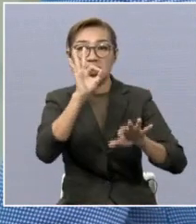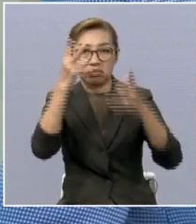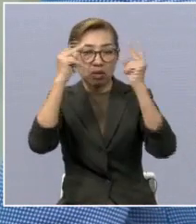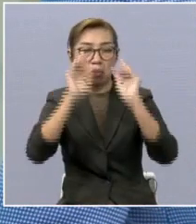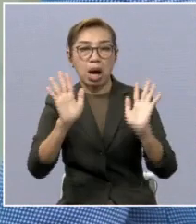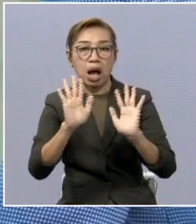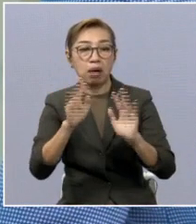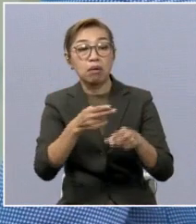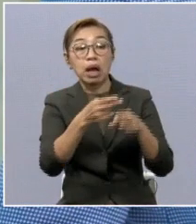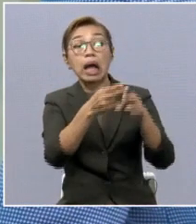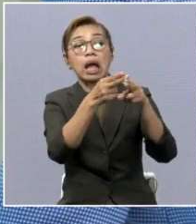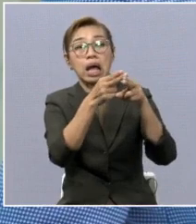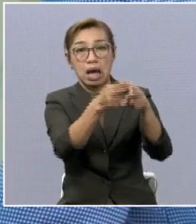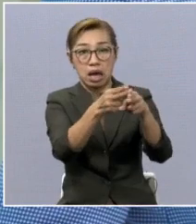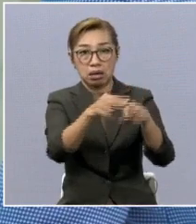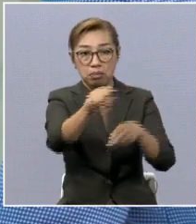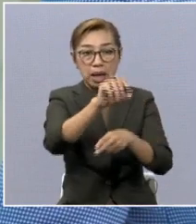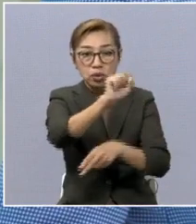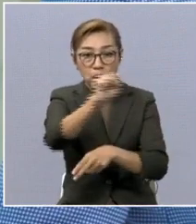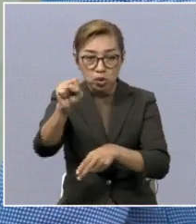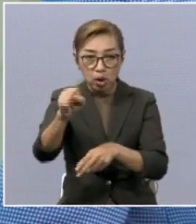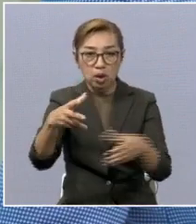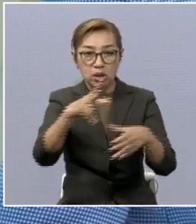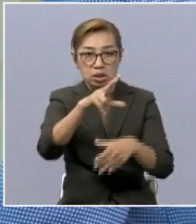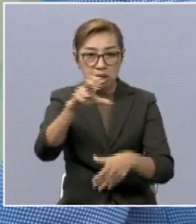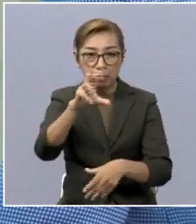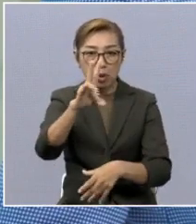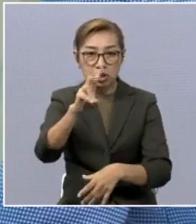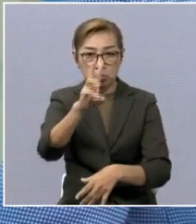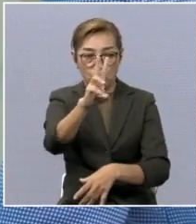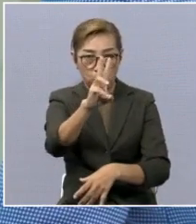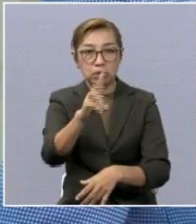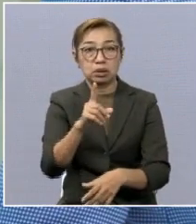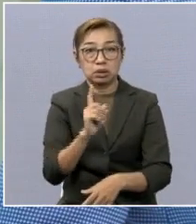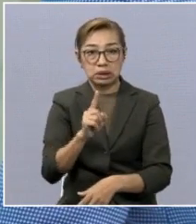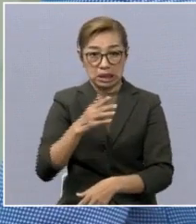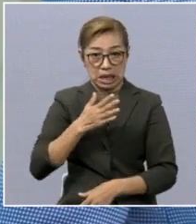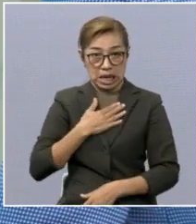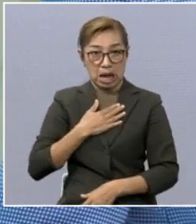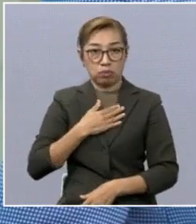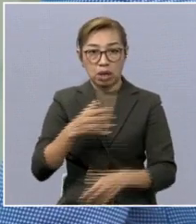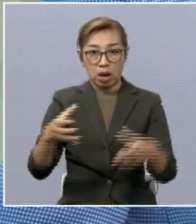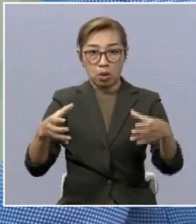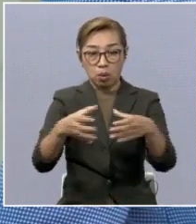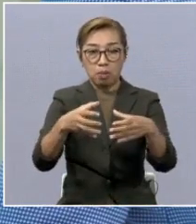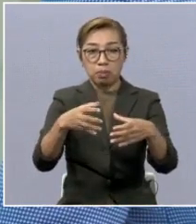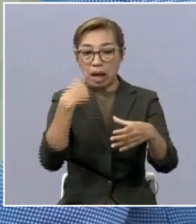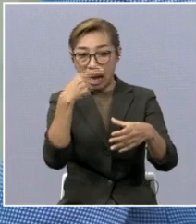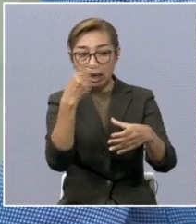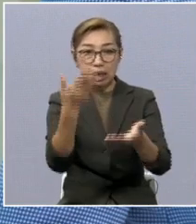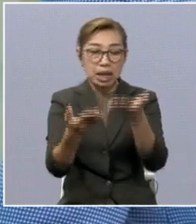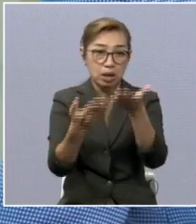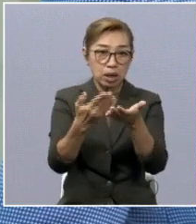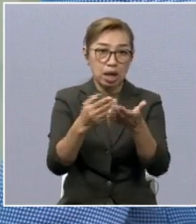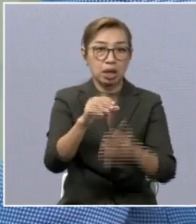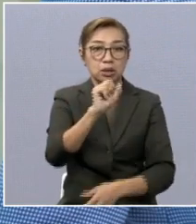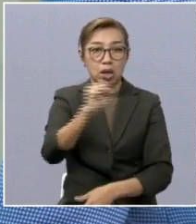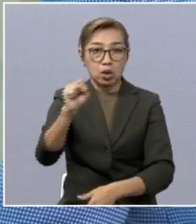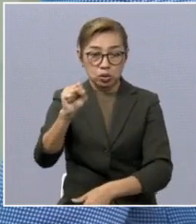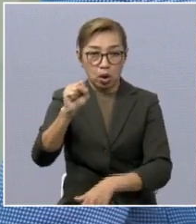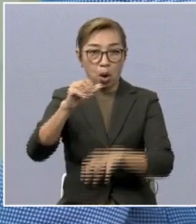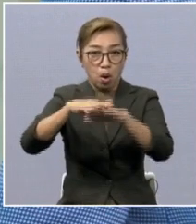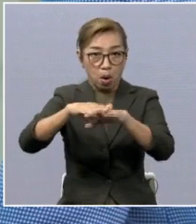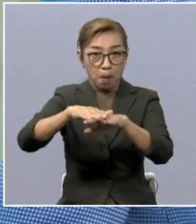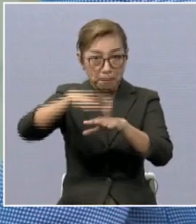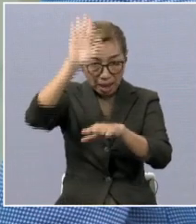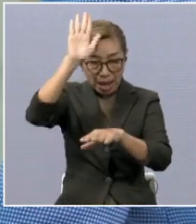บอกว่าส่วนตัวแล้วเนี่ยถ้าพรรคใดได้เสียงข้างมากก็พร้อมโหวตให้คนนั้นเป็นนายกแม้จะเป็นอุ๊งอิ๊งก็โหวตให้